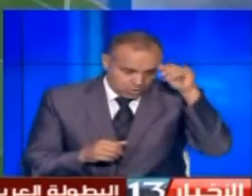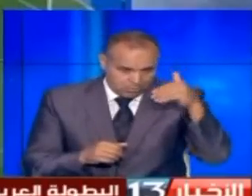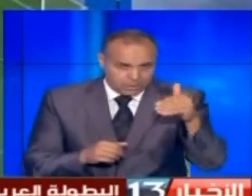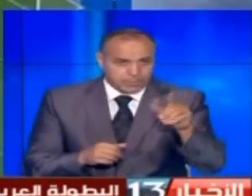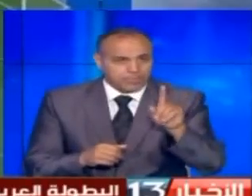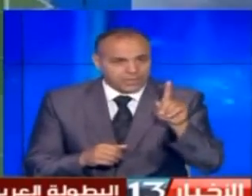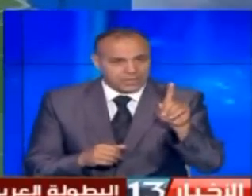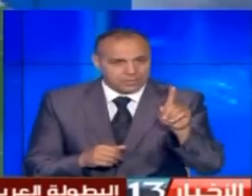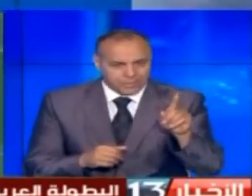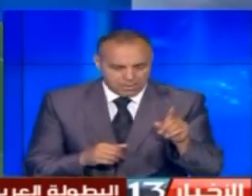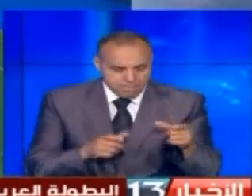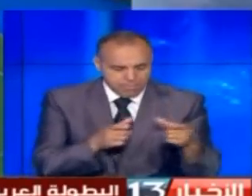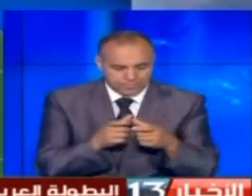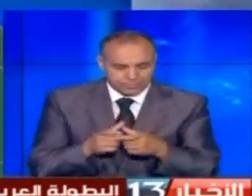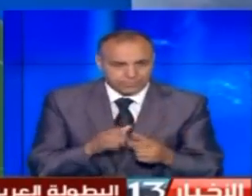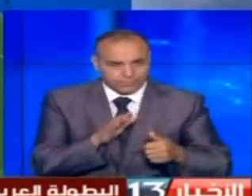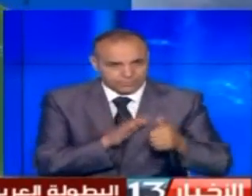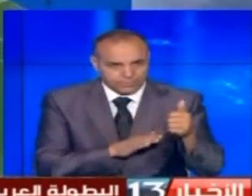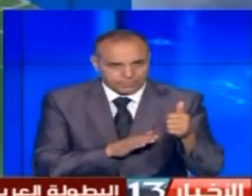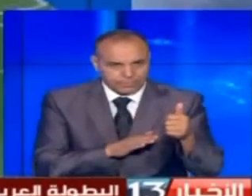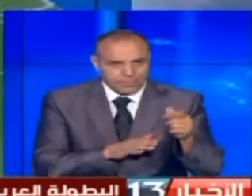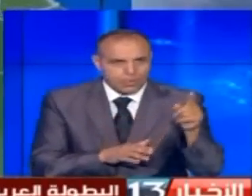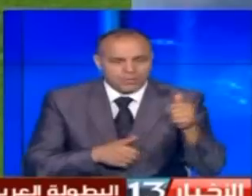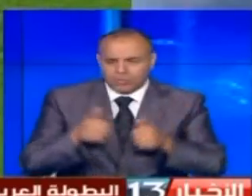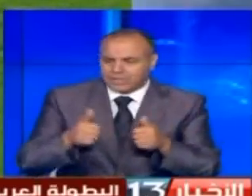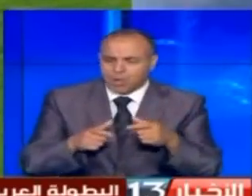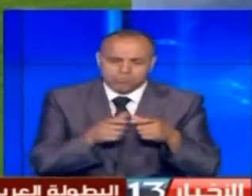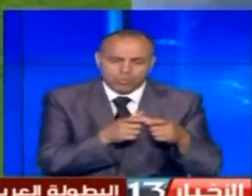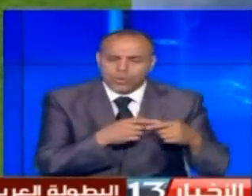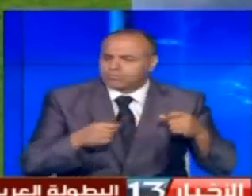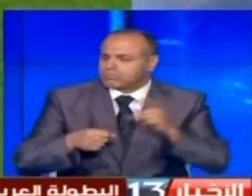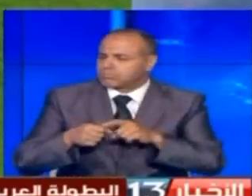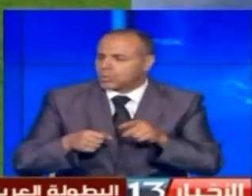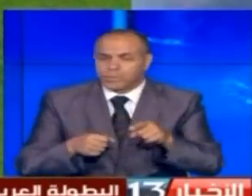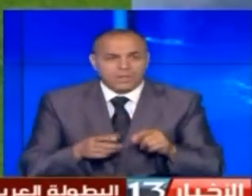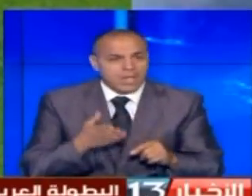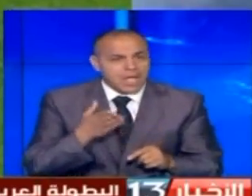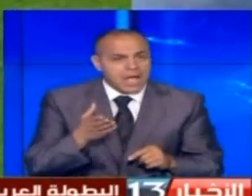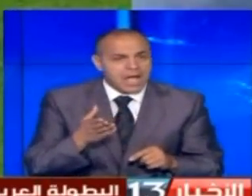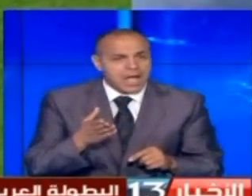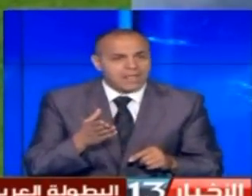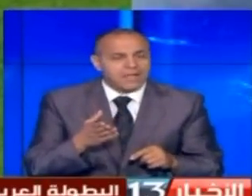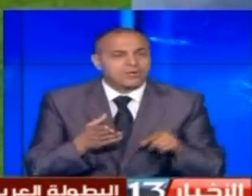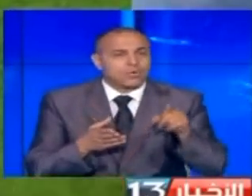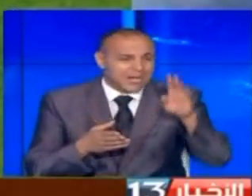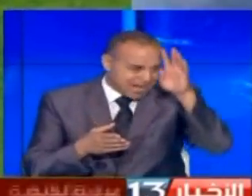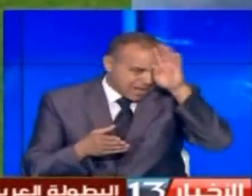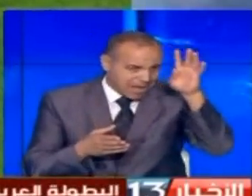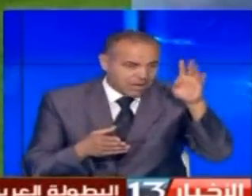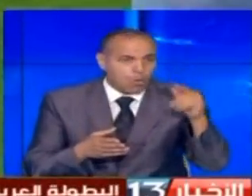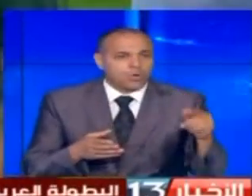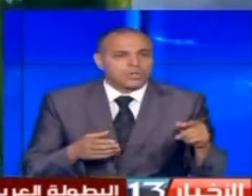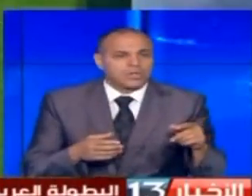من خلال دوري مجموعات تميز بتنافس شديد بين مختلف الأندية المشاركة. ولعل فريق نفط الوسط العراقي وليد